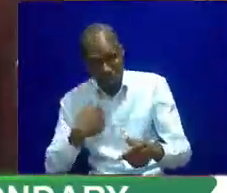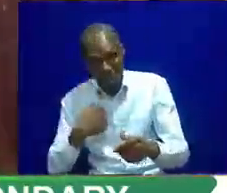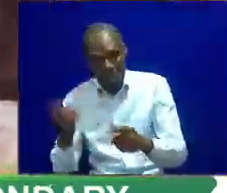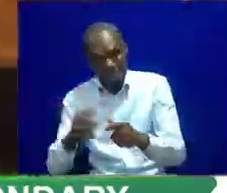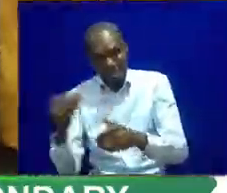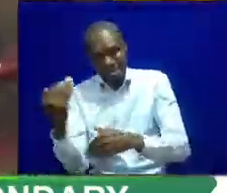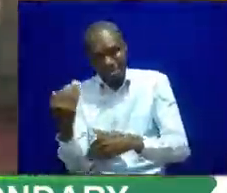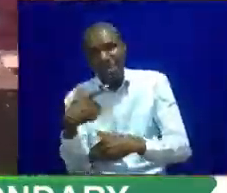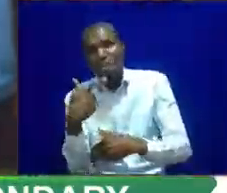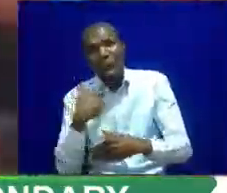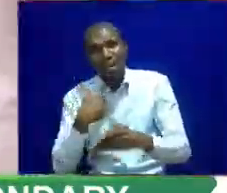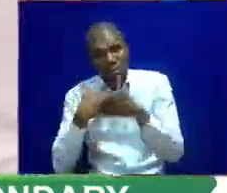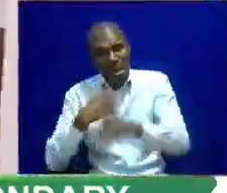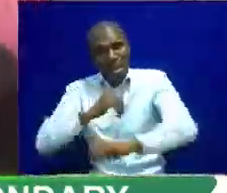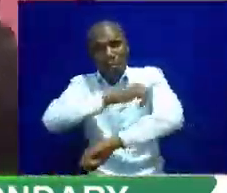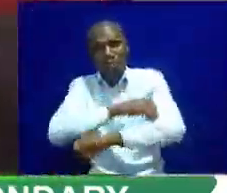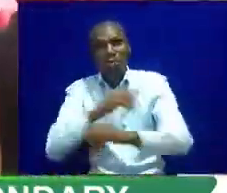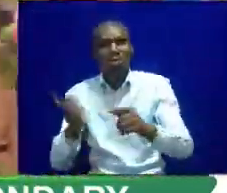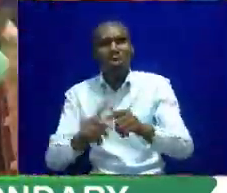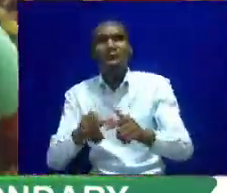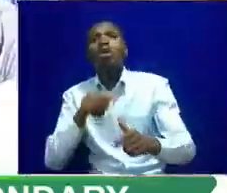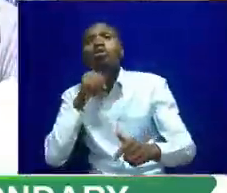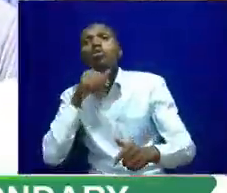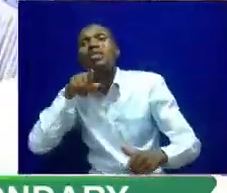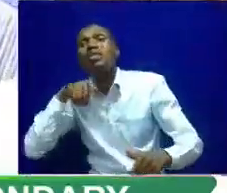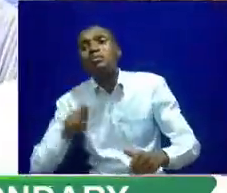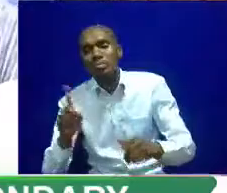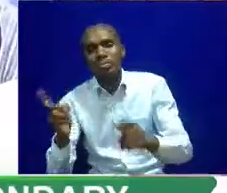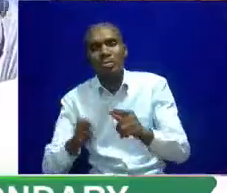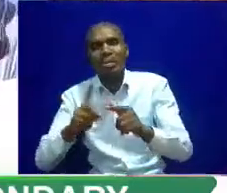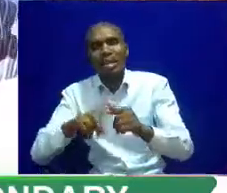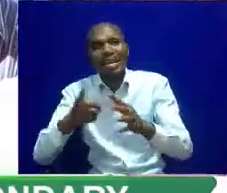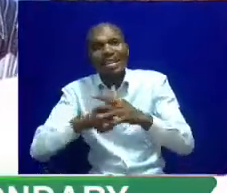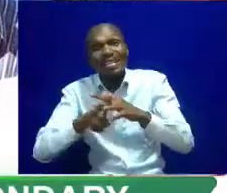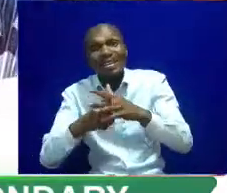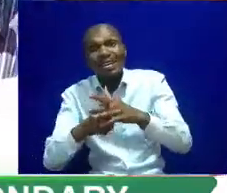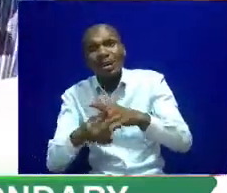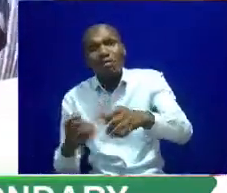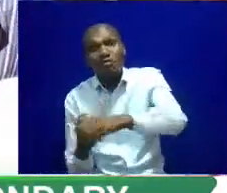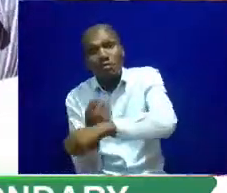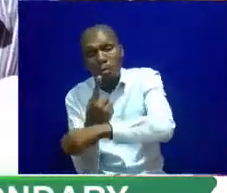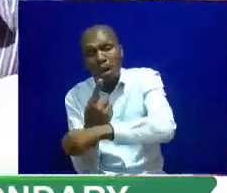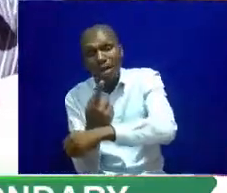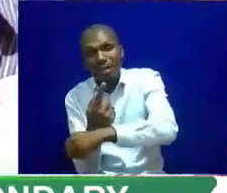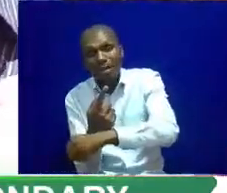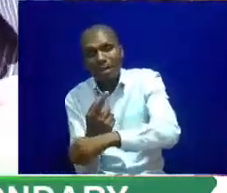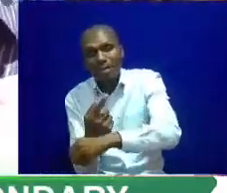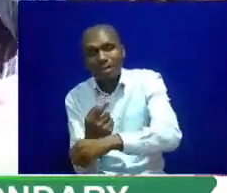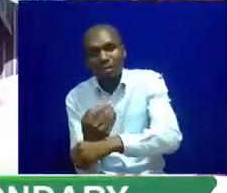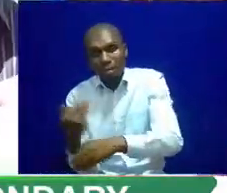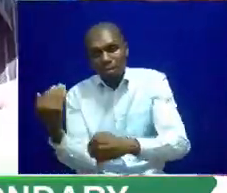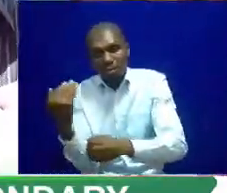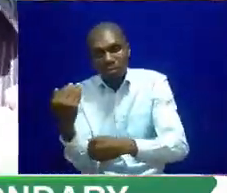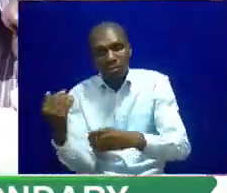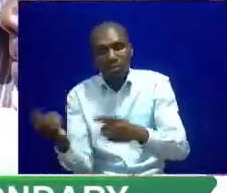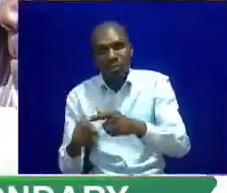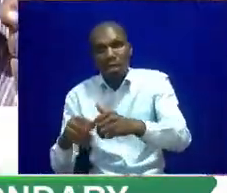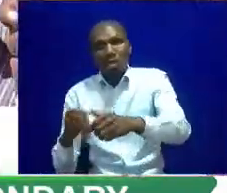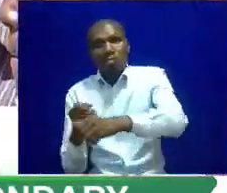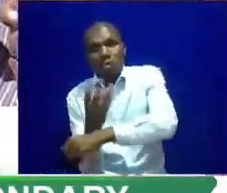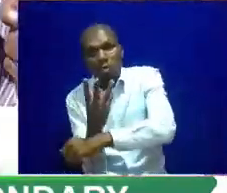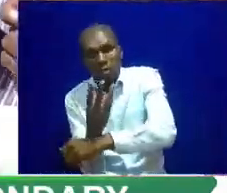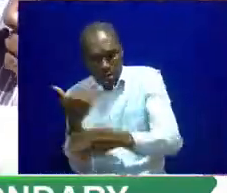hawa watoto wenye amepata kwa shule sio watoto wake. Akaanza na watoto kutoka form 1. Hawa watoto sasa wamefika form